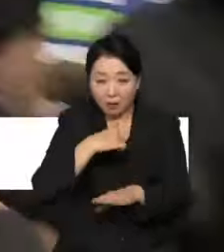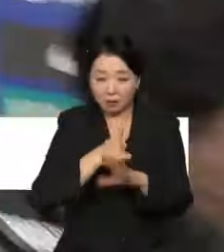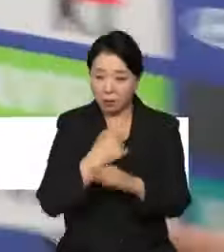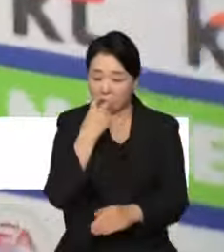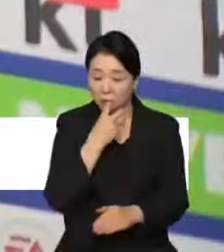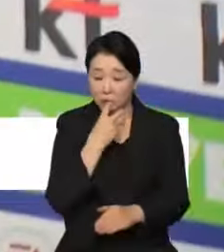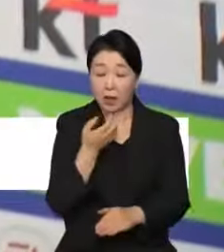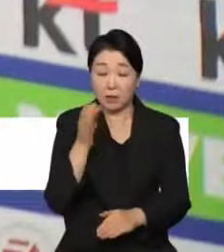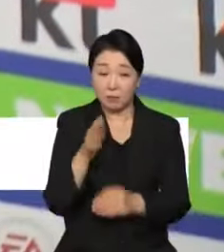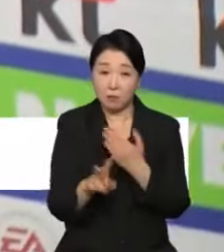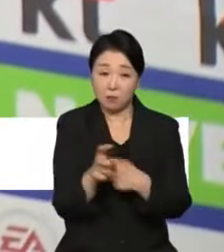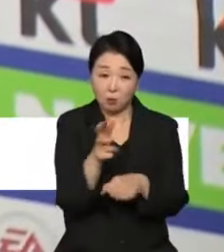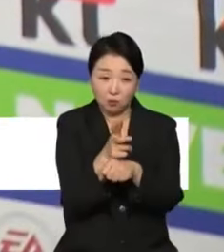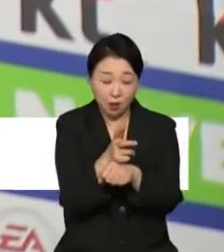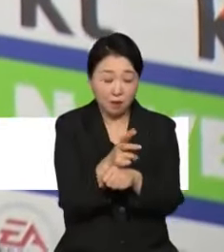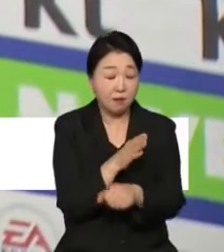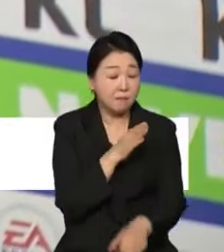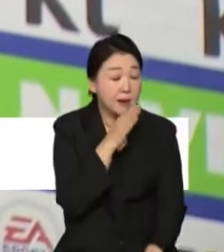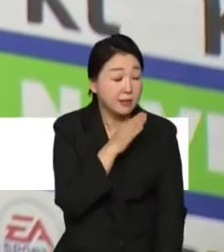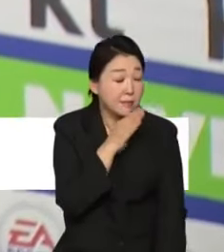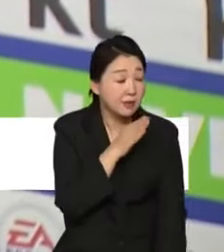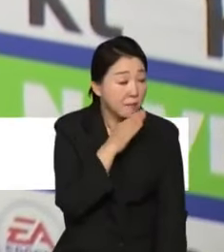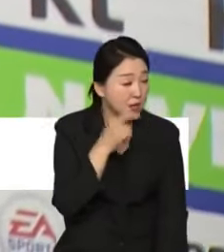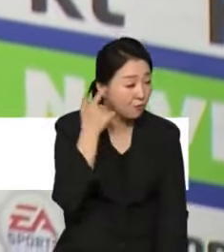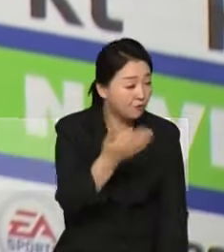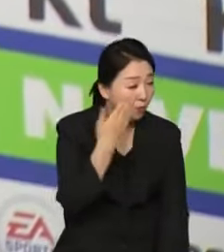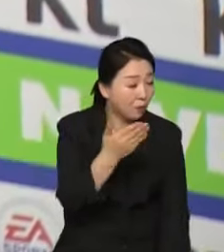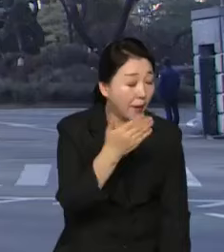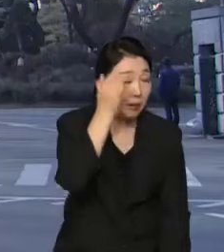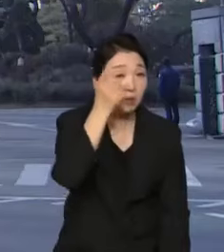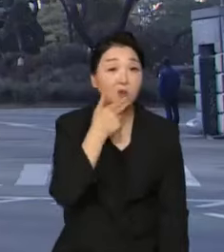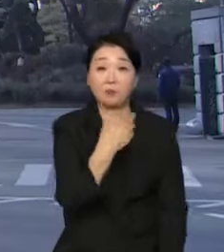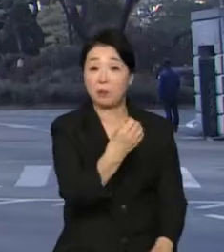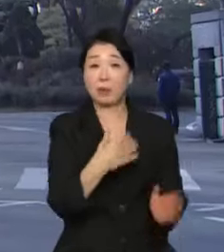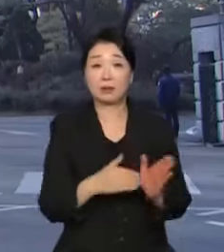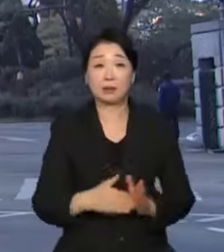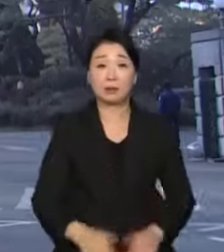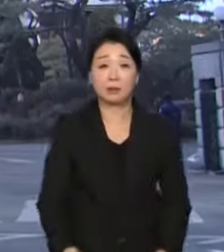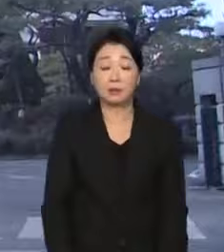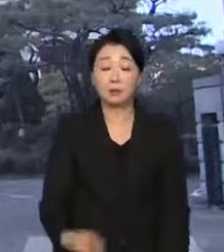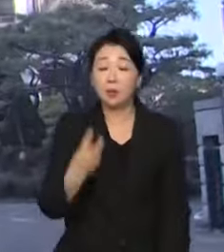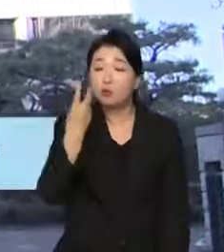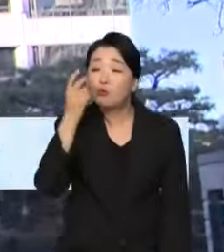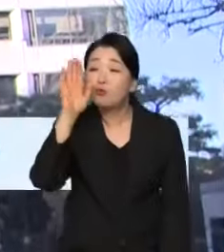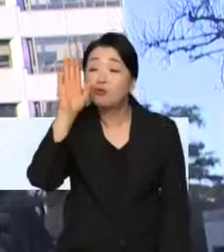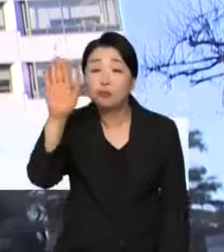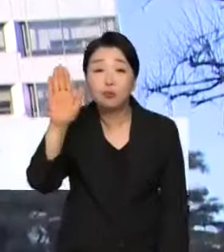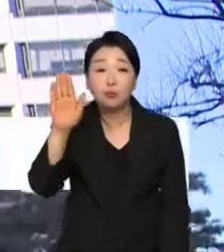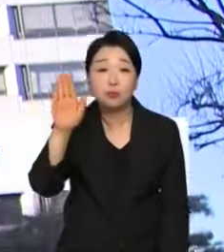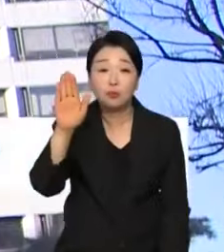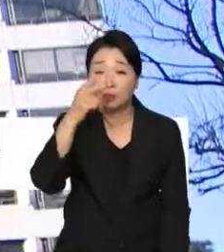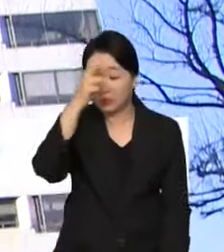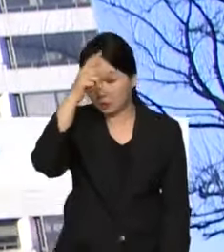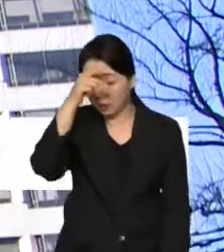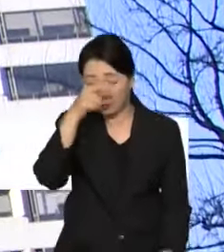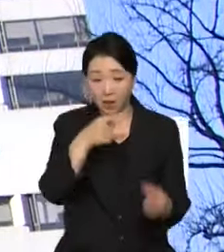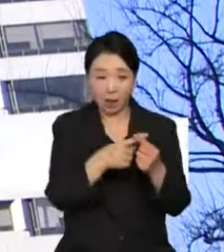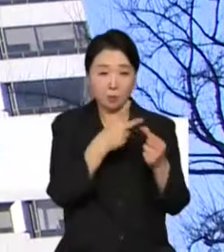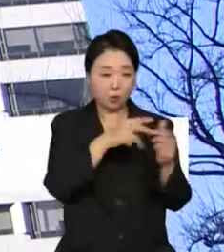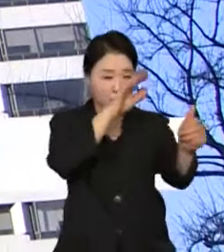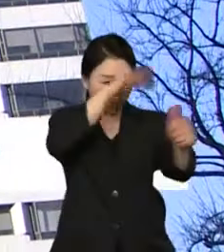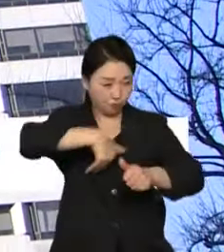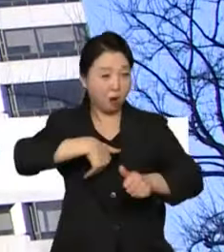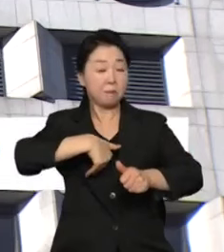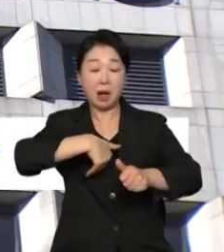촬영 혐의를 추궁받자 기억이 안 난다는 대답을 반복했습니다. 그런 뒤두 달이 지나는 동안 경찰은 두 차례 소환 요청을